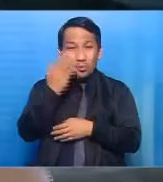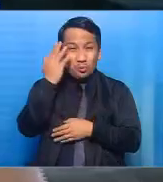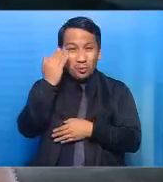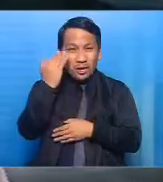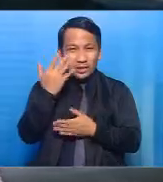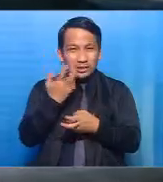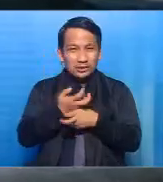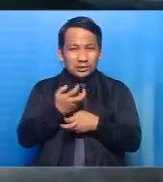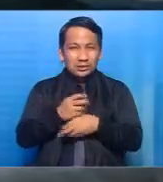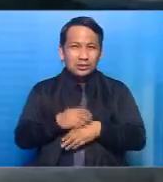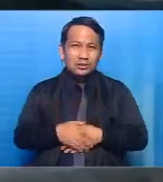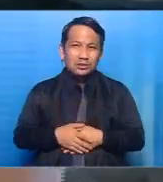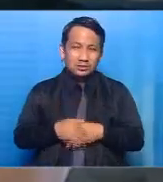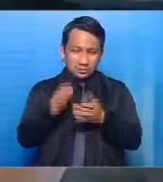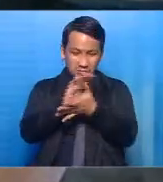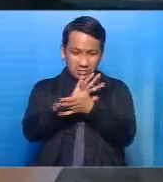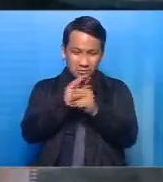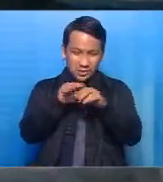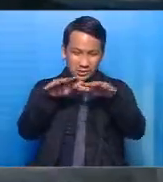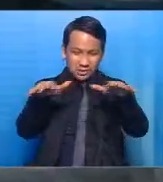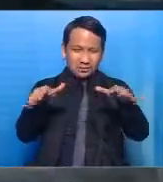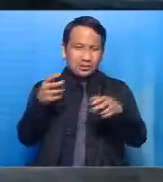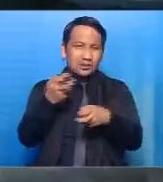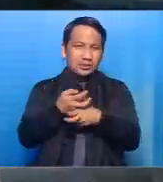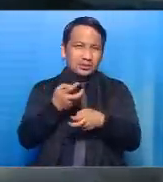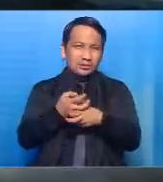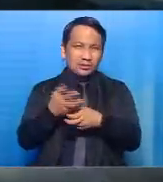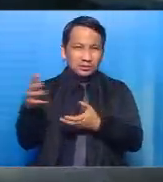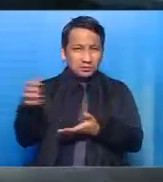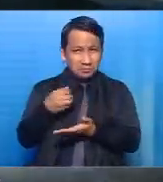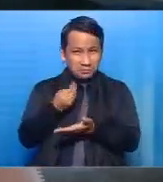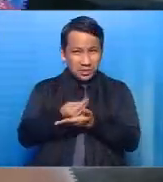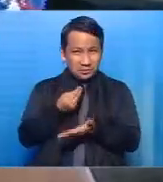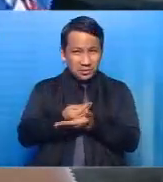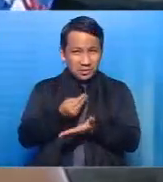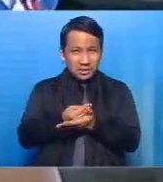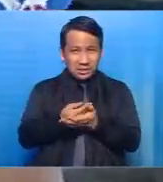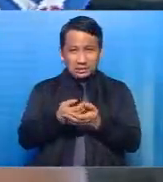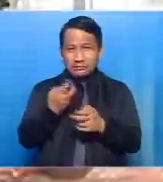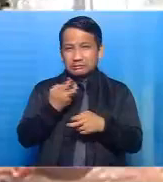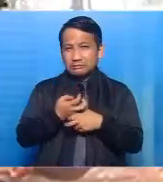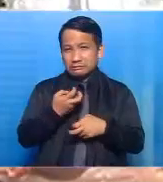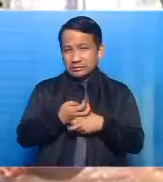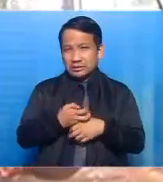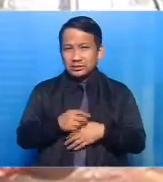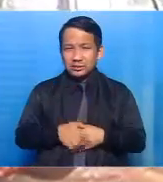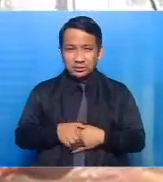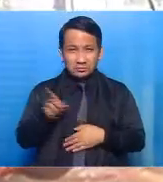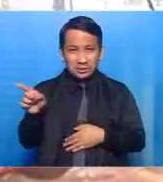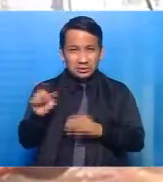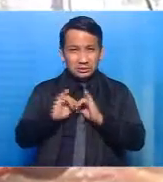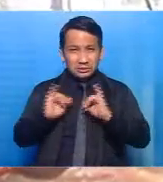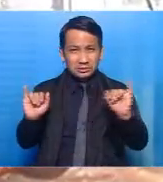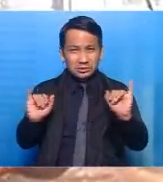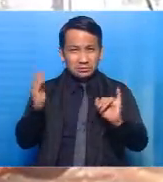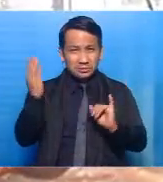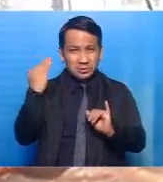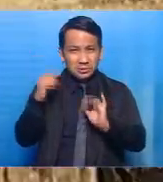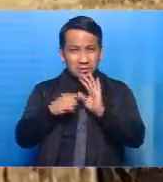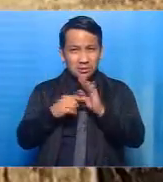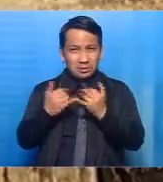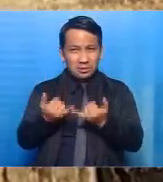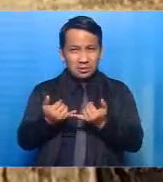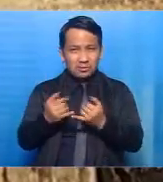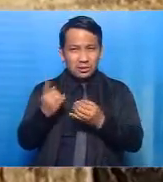eh. Sa pandemic ngayon, ang hirap kitain ng pera sa ngayong panahon na to. Tulad ng marami nating kababayan